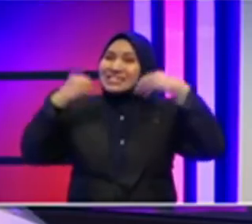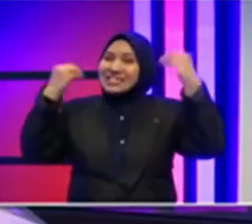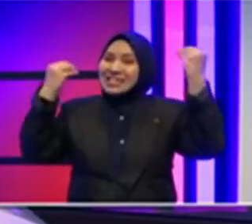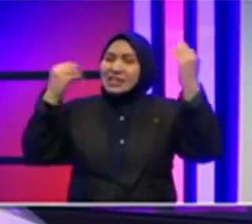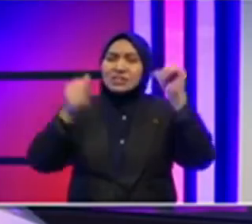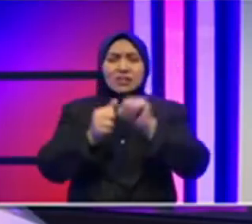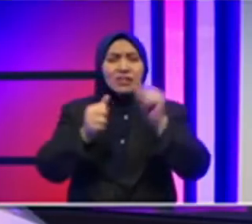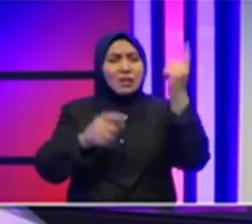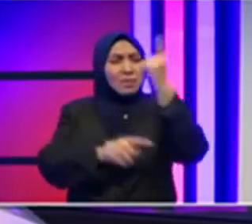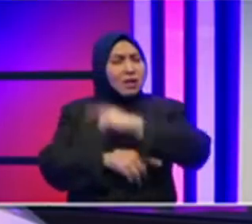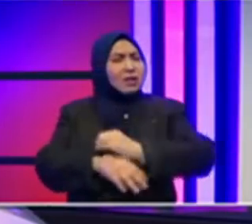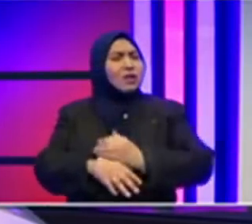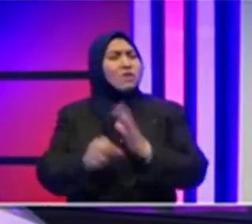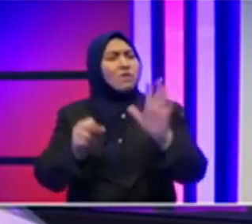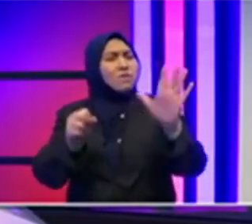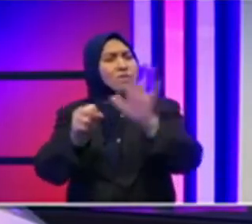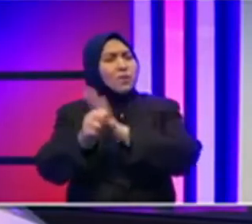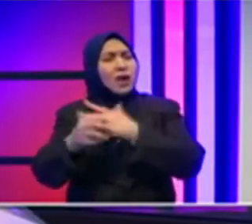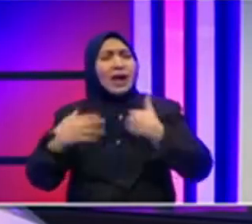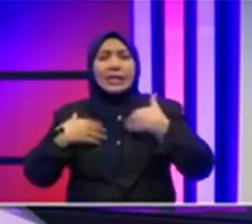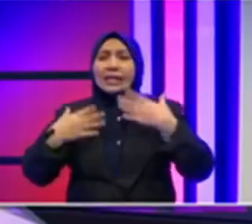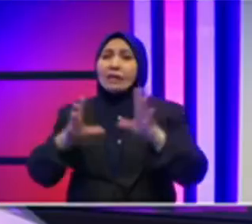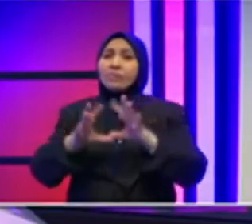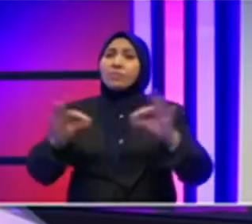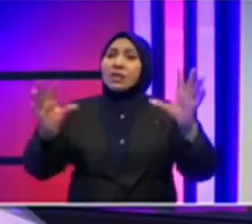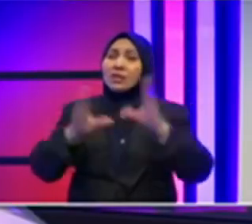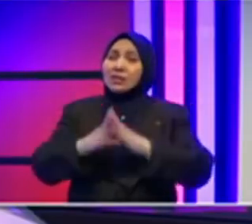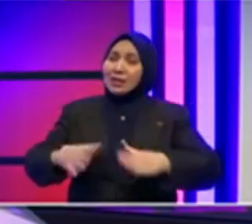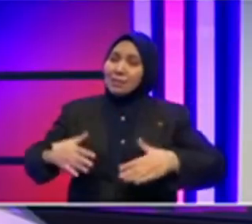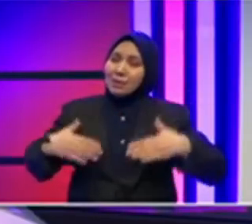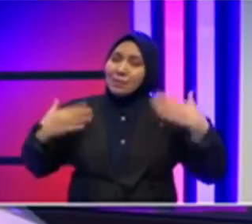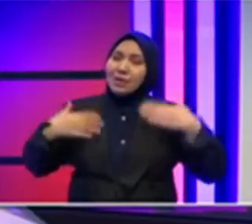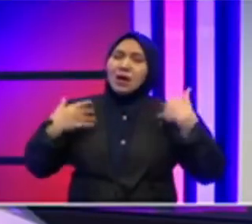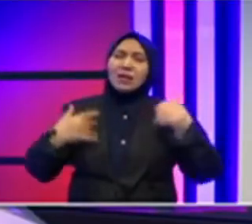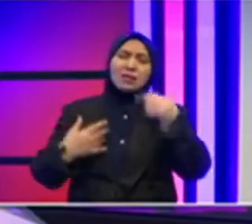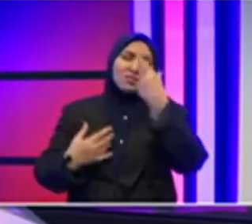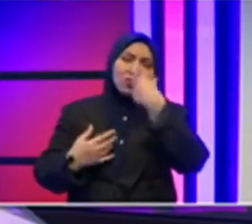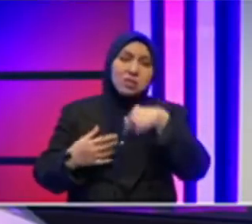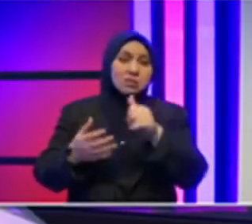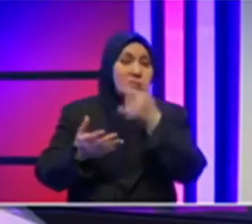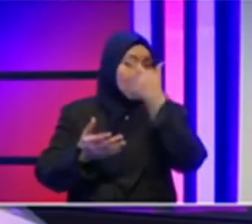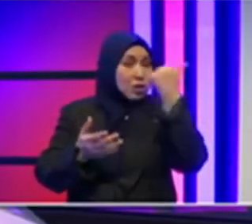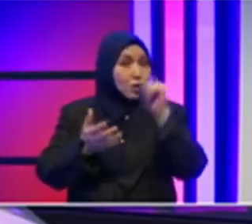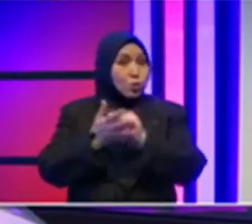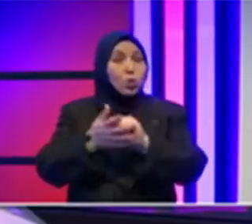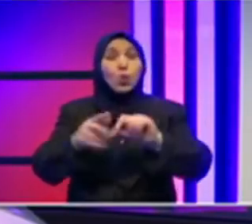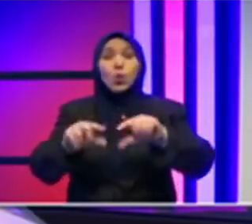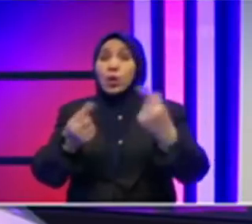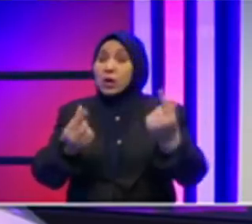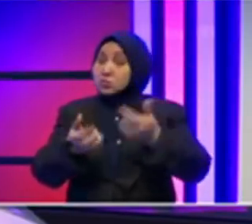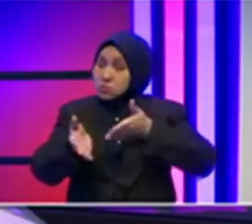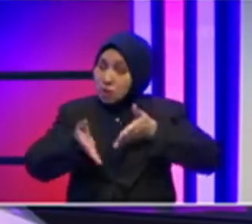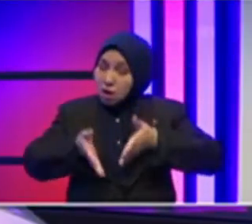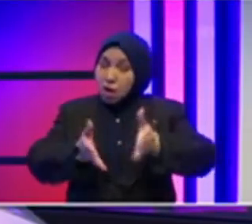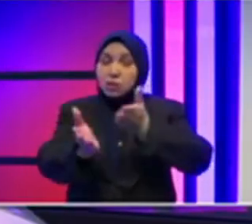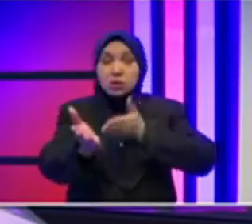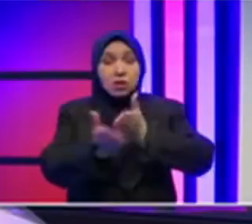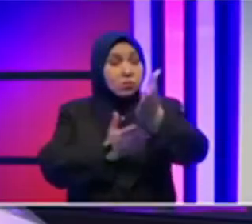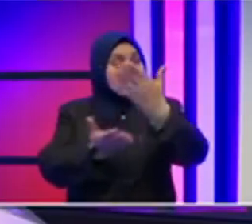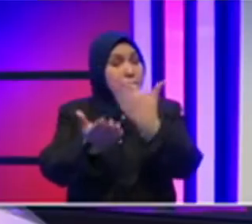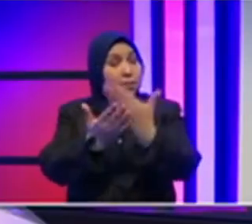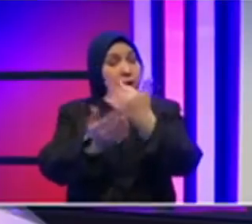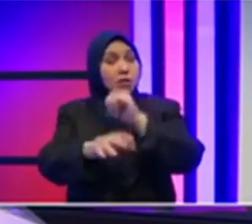hari terima berita ada gembira, ada durja. Jaga Quran, jangan alpa, jalan terus sampai ke